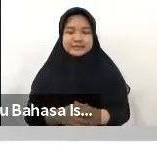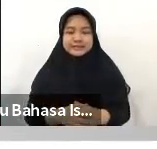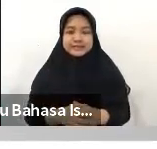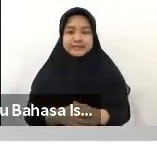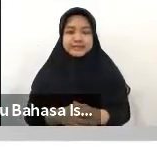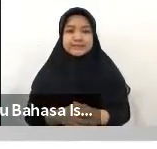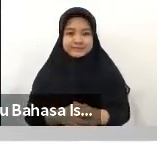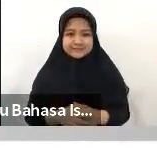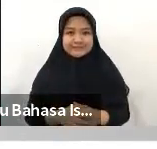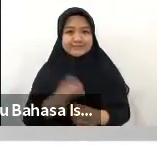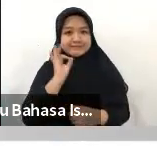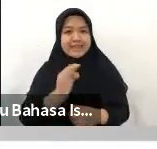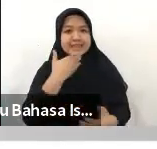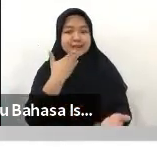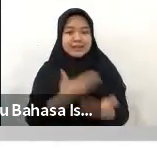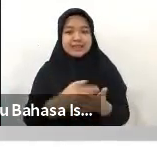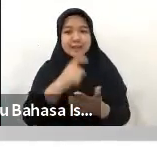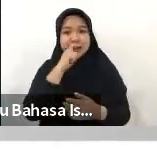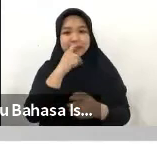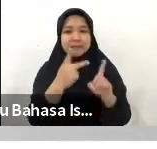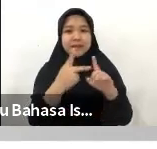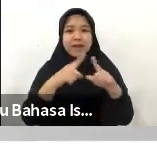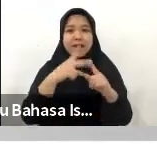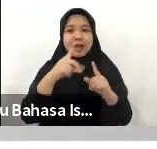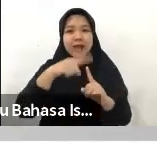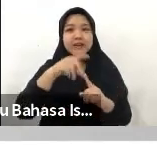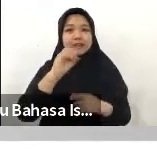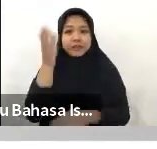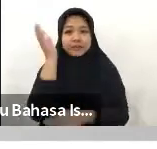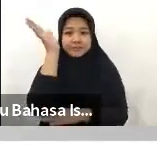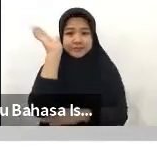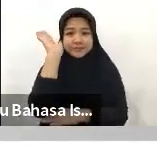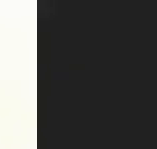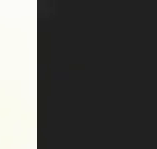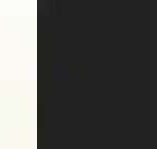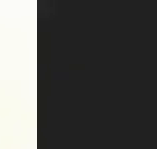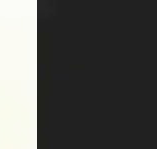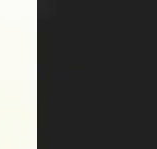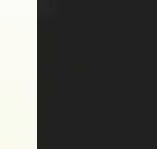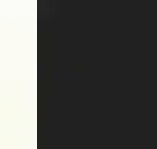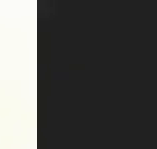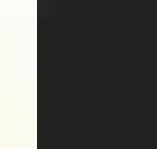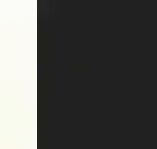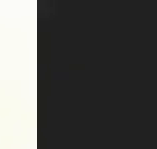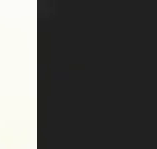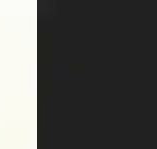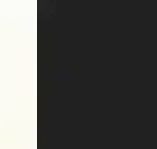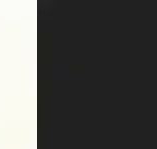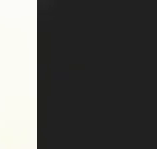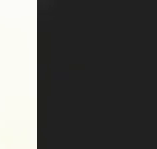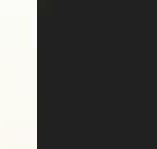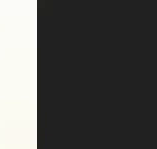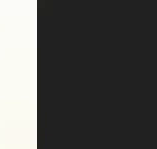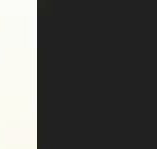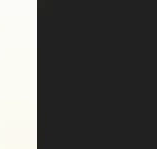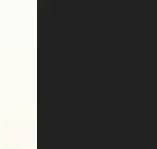Ya, baik. Terima kasih kepada Pak Harto atas paparannya. Dan sebelum lanjut ke narasumber yang kedua,